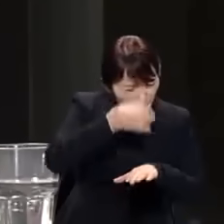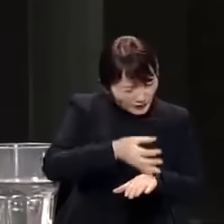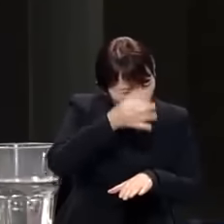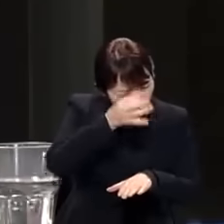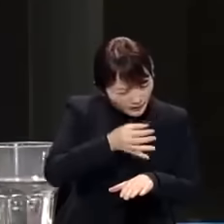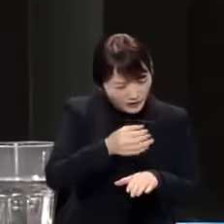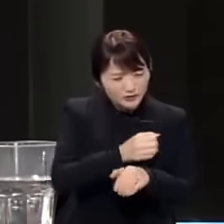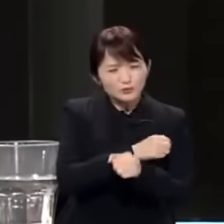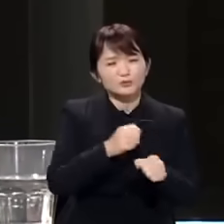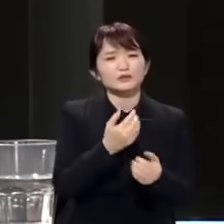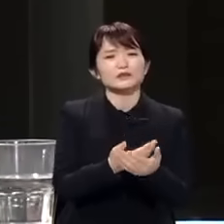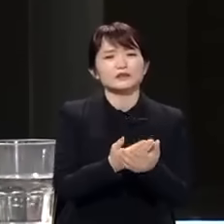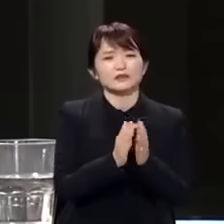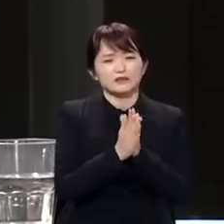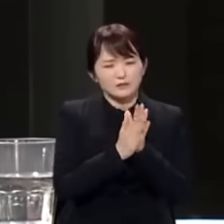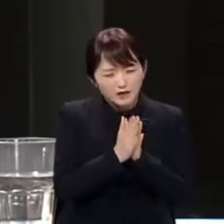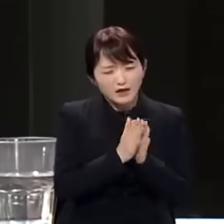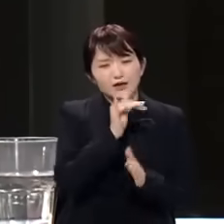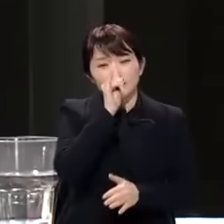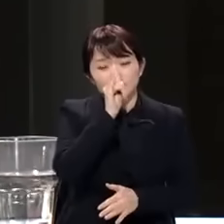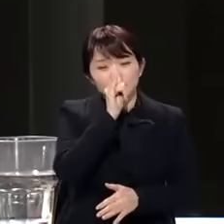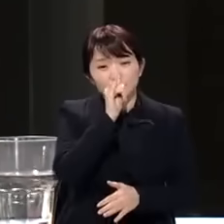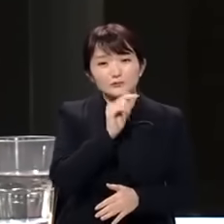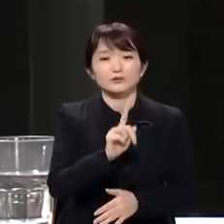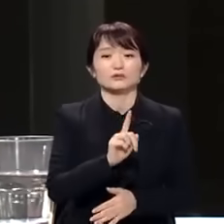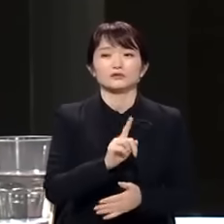발이 되도록 막 빌기라도 하면